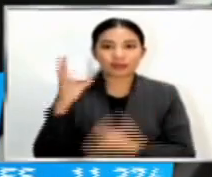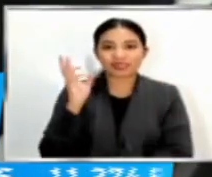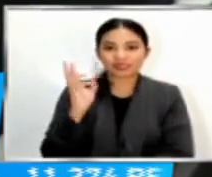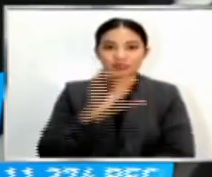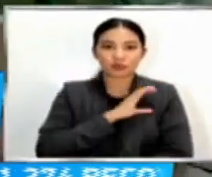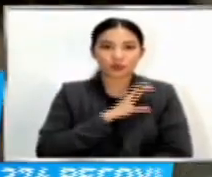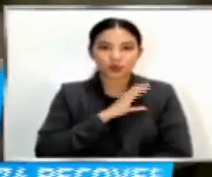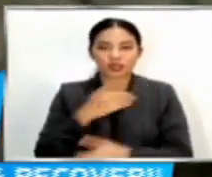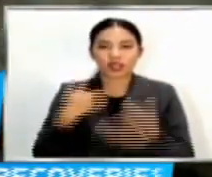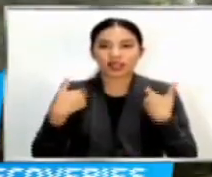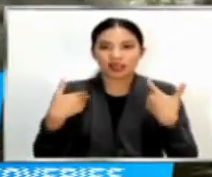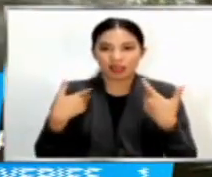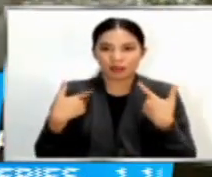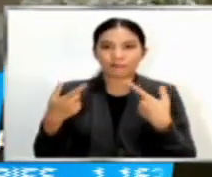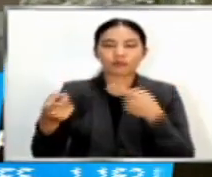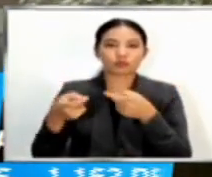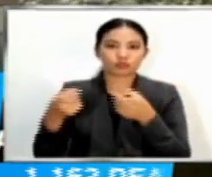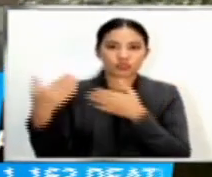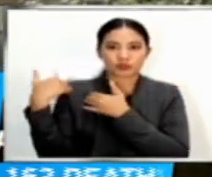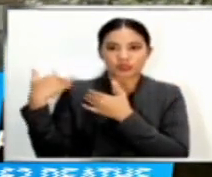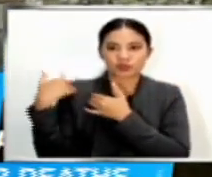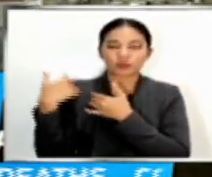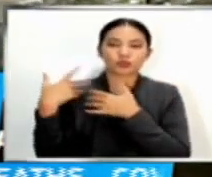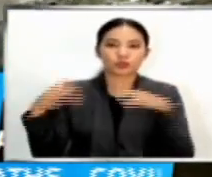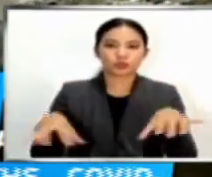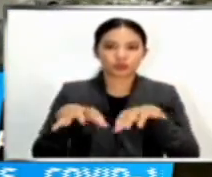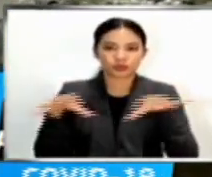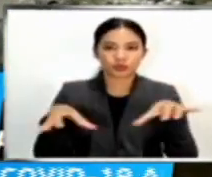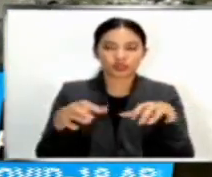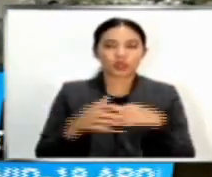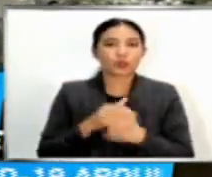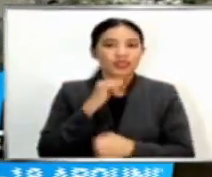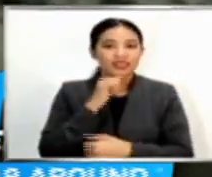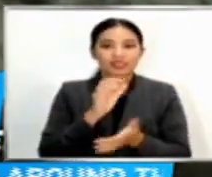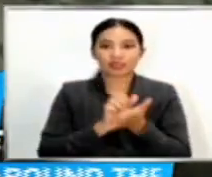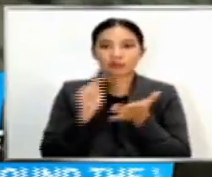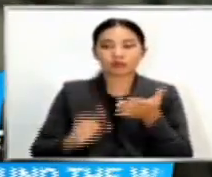sa programang ito. Hindi naman tatanggalin ang ibang hotline ng PNP at